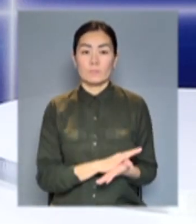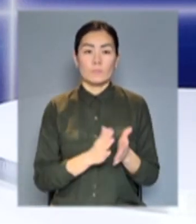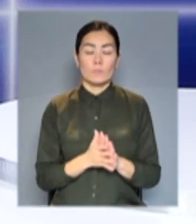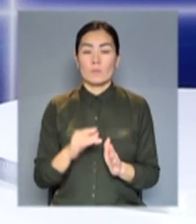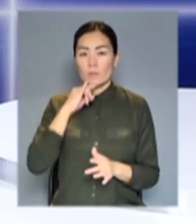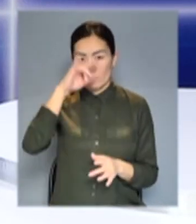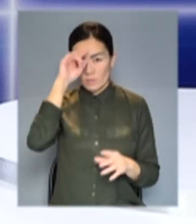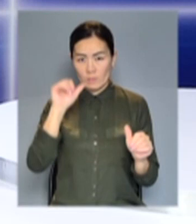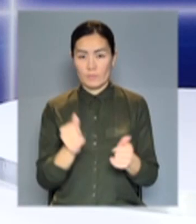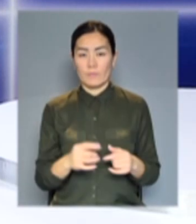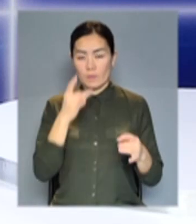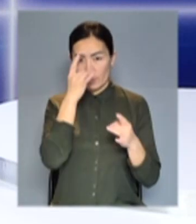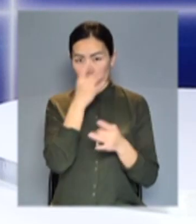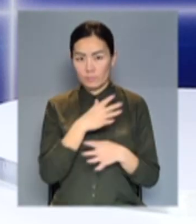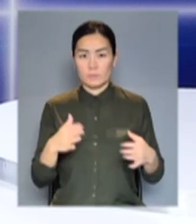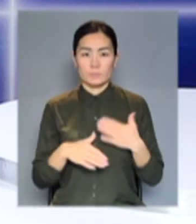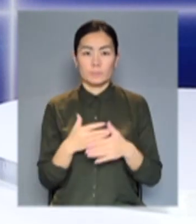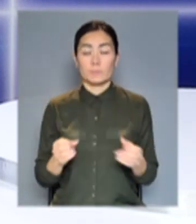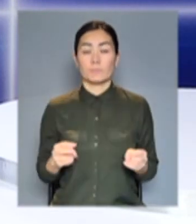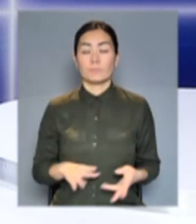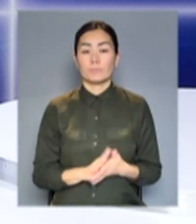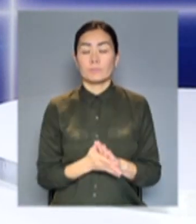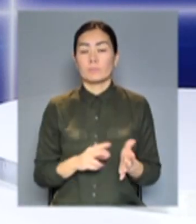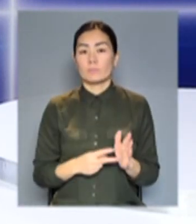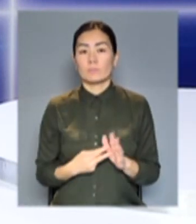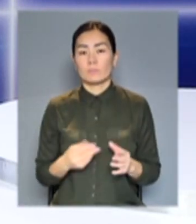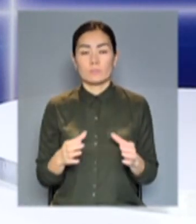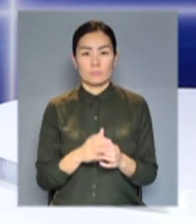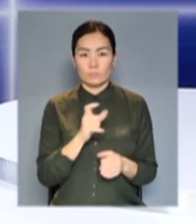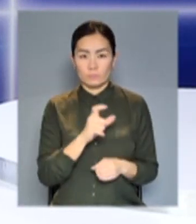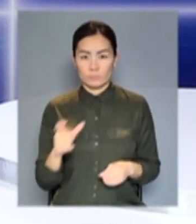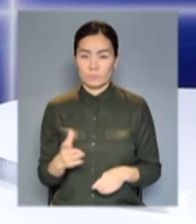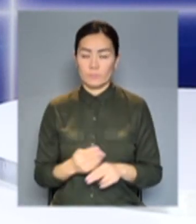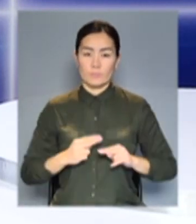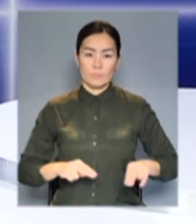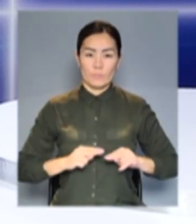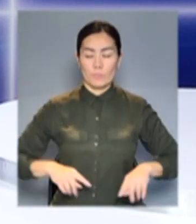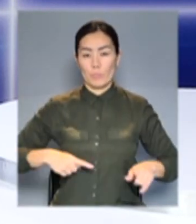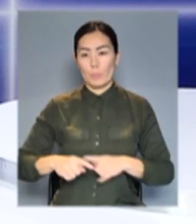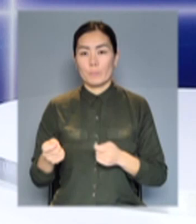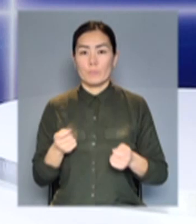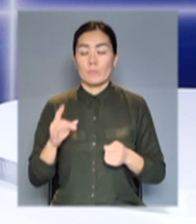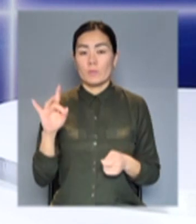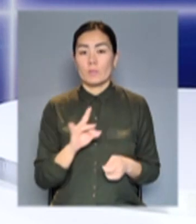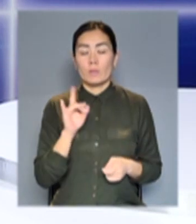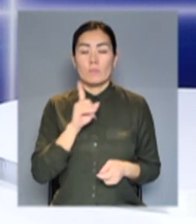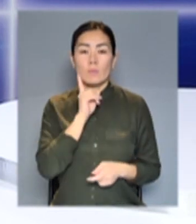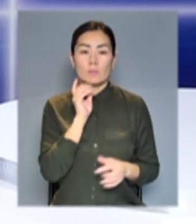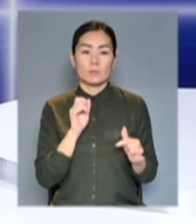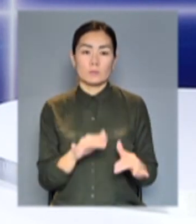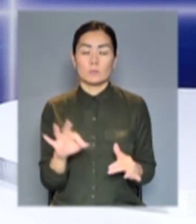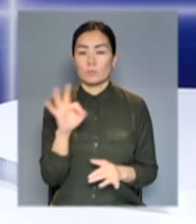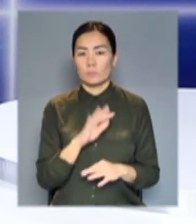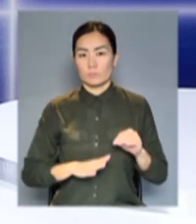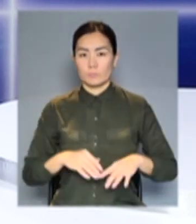Шараға қазақы болмыс пен салт-дәстүрді ілгерілету мақсатын көздеген қоғам қайраткерлері, педагогтер, ішкі саясат, дін, жастар ісі